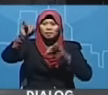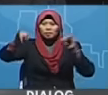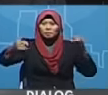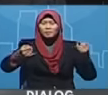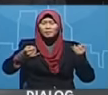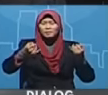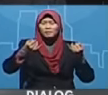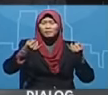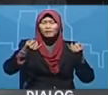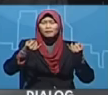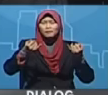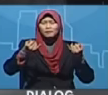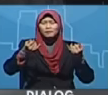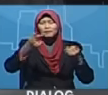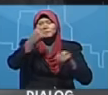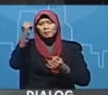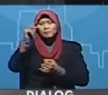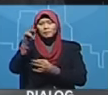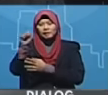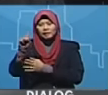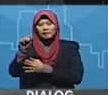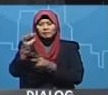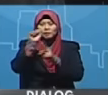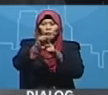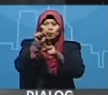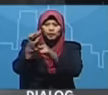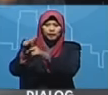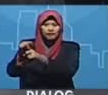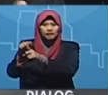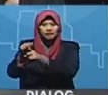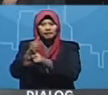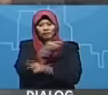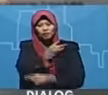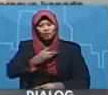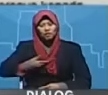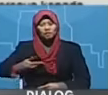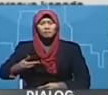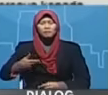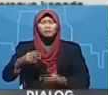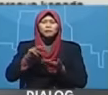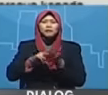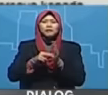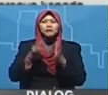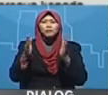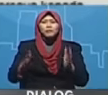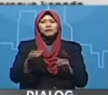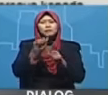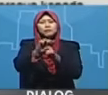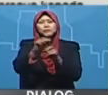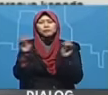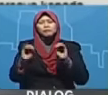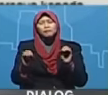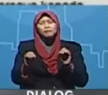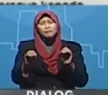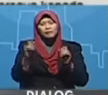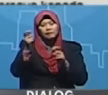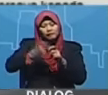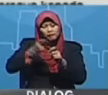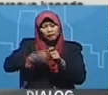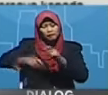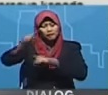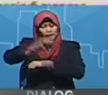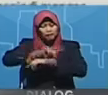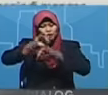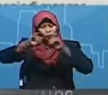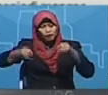Supaya kes-kes penipuan umrah ni disebarkan melalui khutbah Jumaat. Sebab ramai jemaah kita berada di masjid pada setiap hari Jumaat.